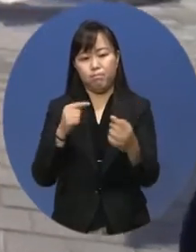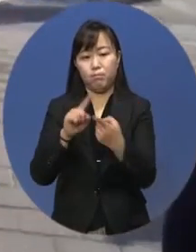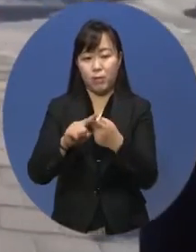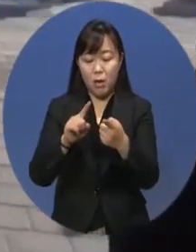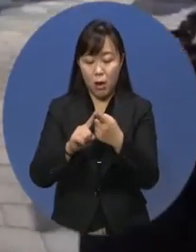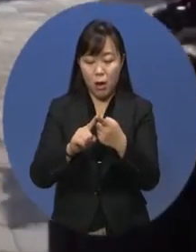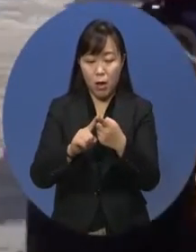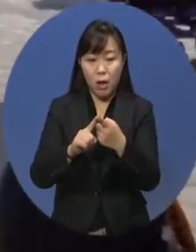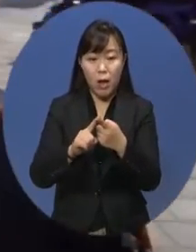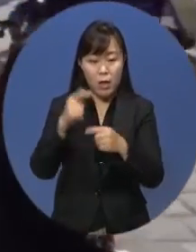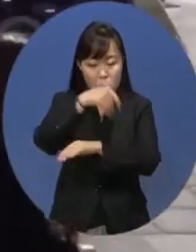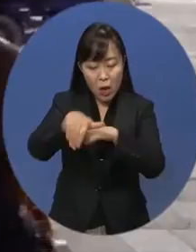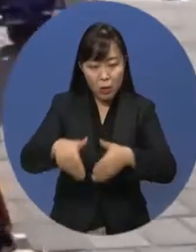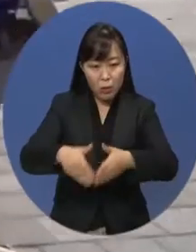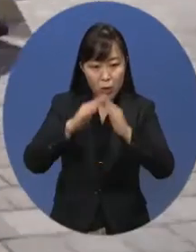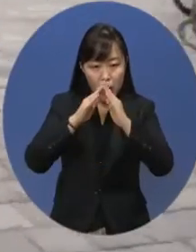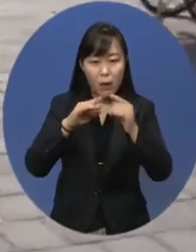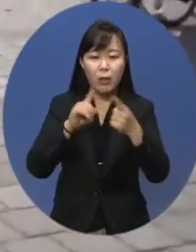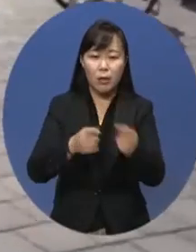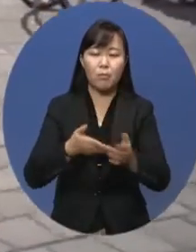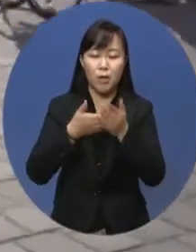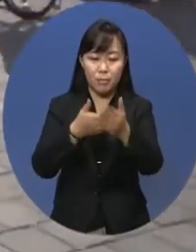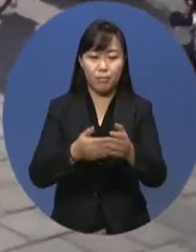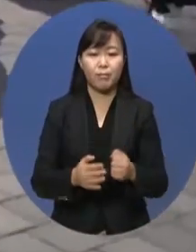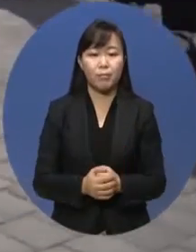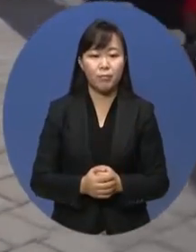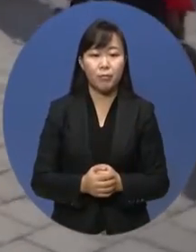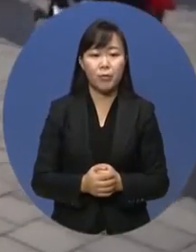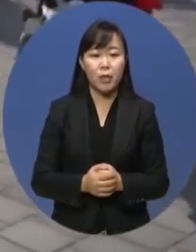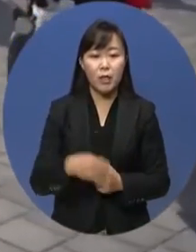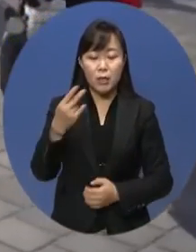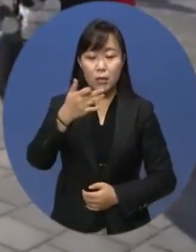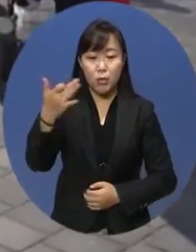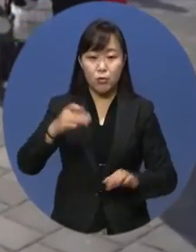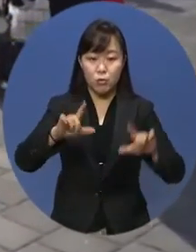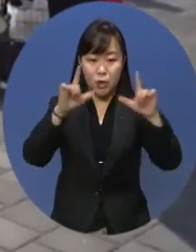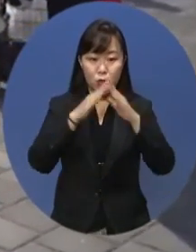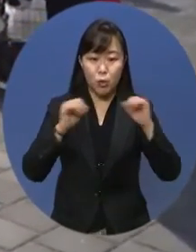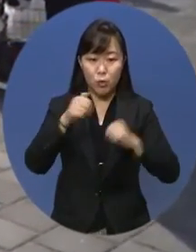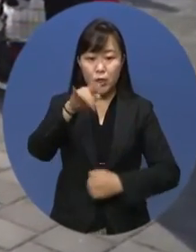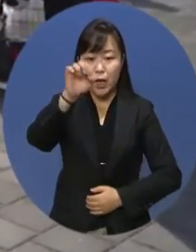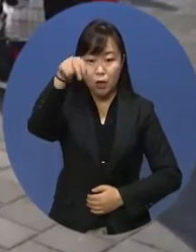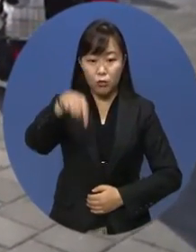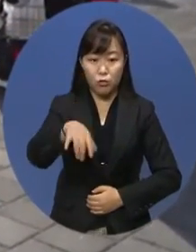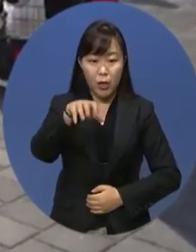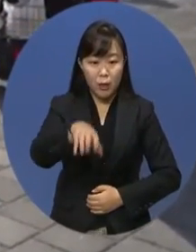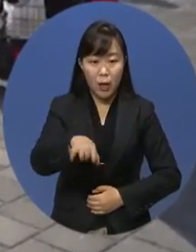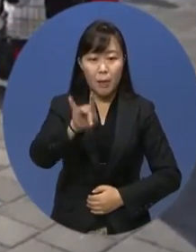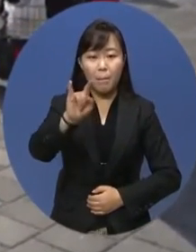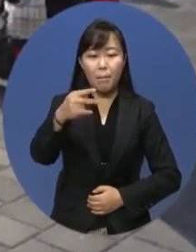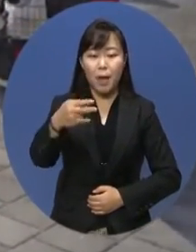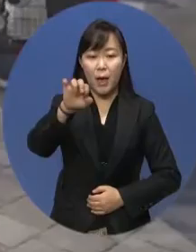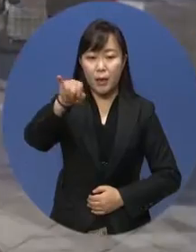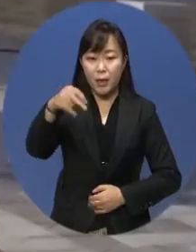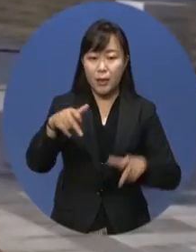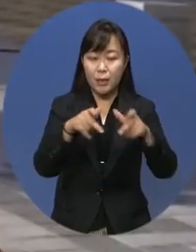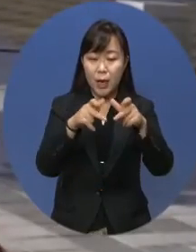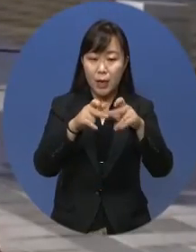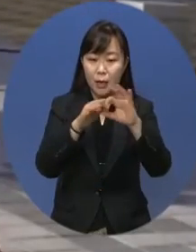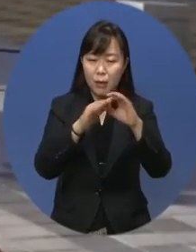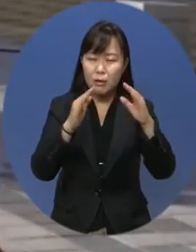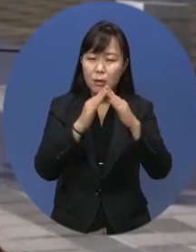수립을 촉구하는 결의대회 입니다 2019년 전북 장수군 에 위치한 벧엘 장애인 의 집에 장애인 폭행